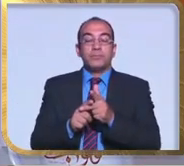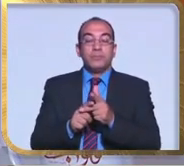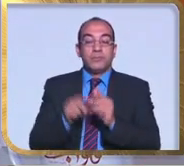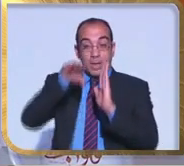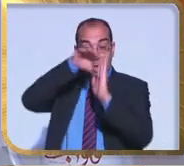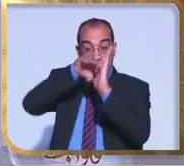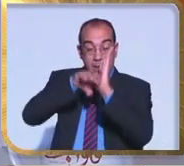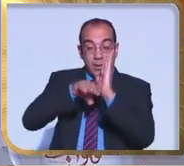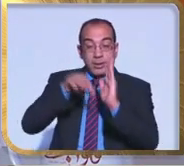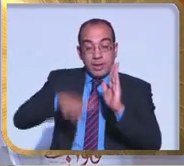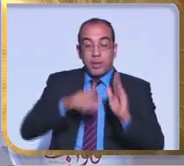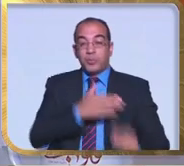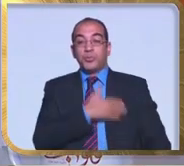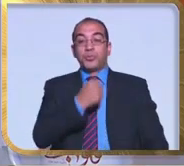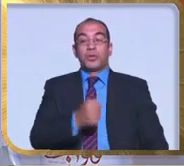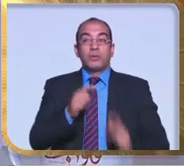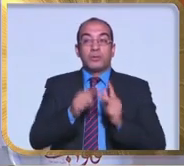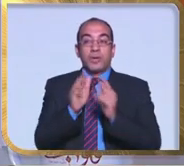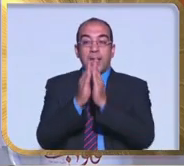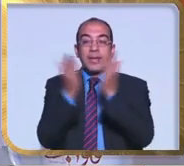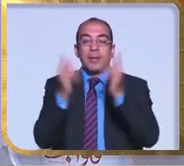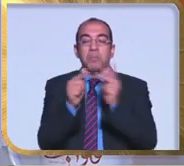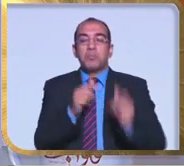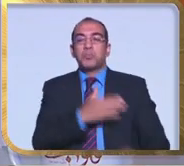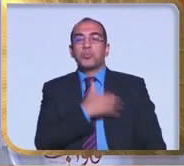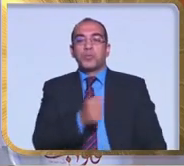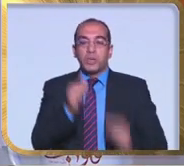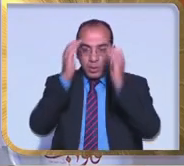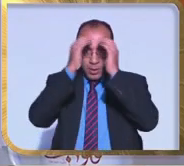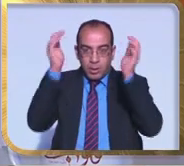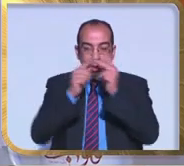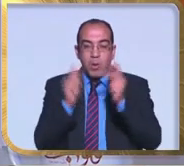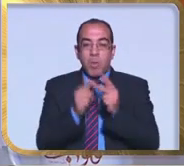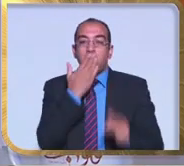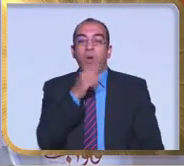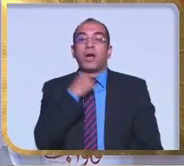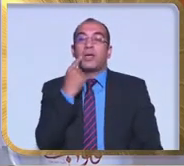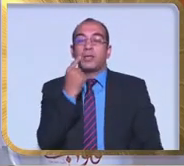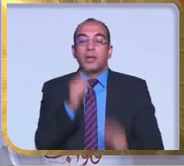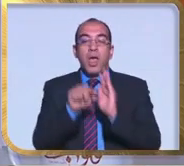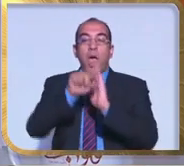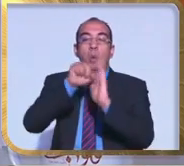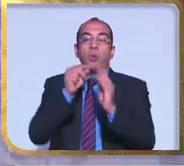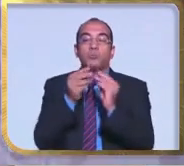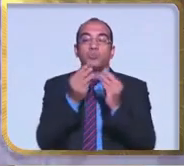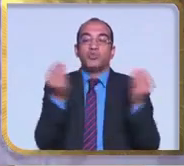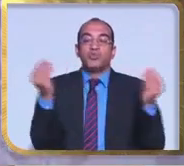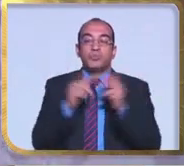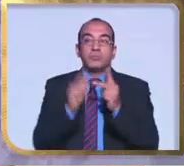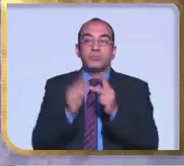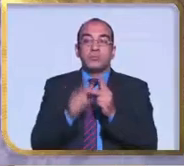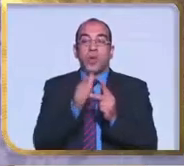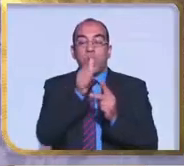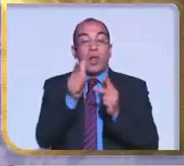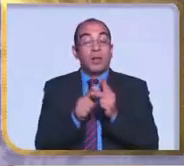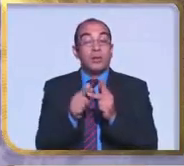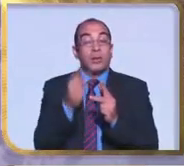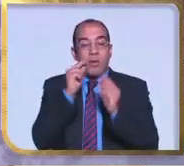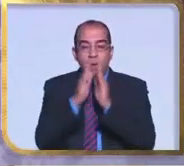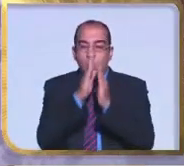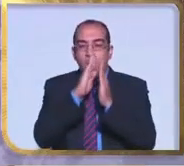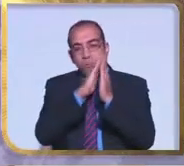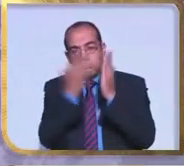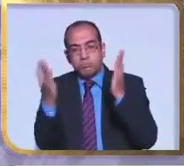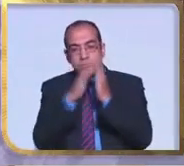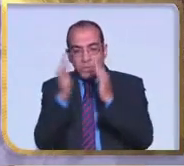وتحت كتاب الإيمان الحقيقة أورد الإمام البخاري أبواب عدة، يعني لما نيجي نتصفح كده